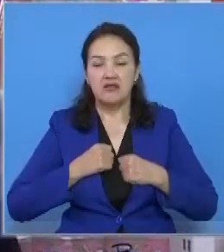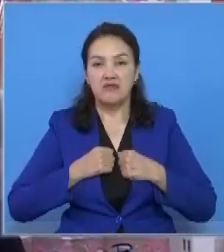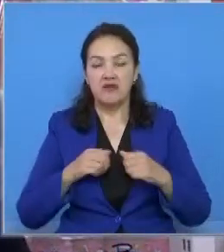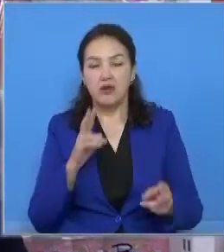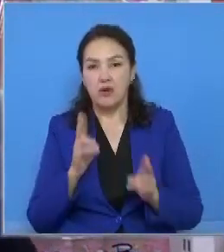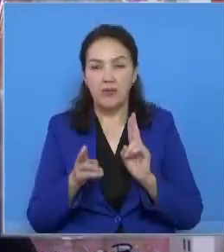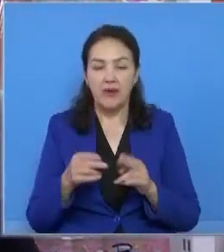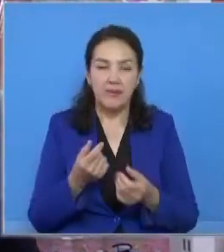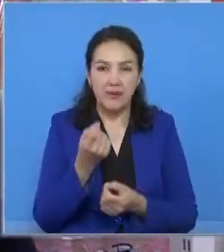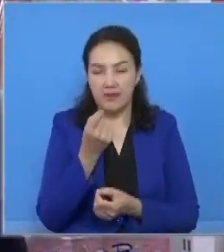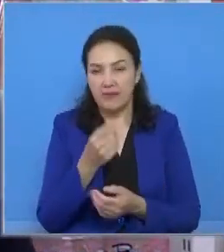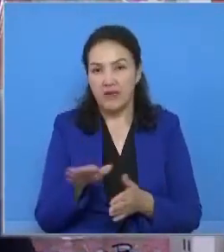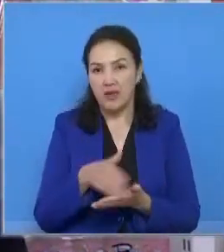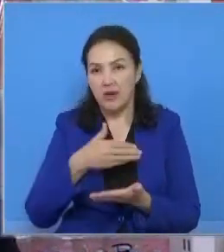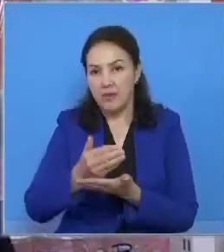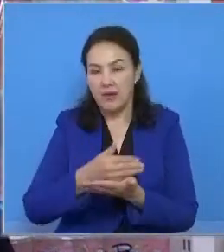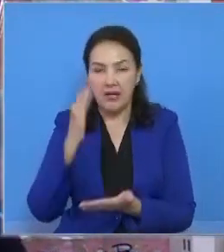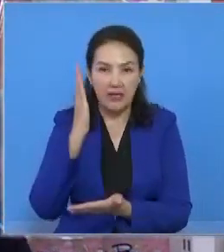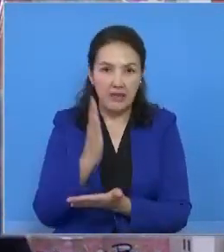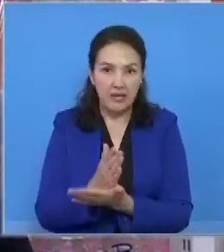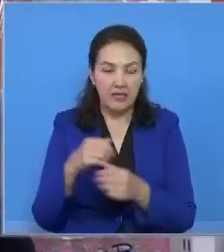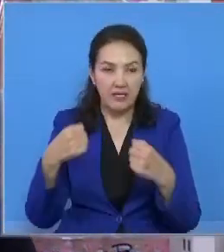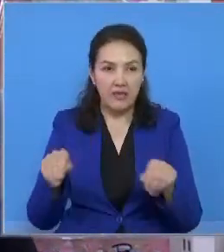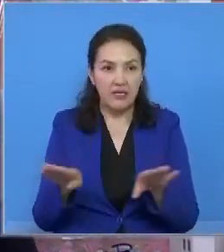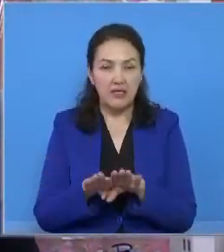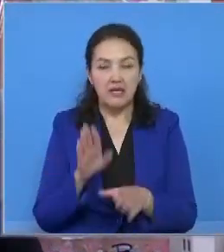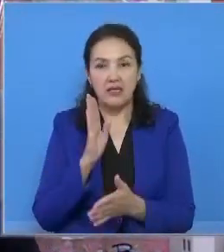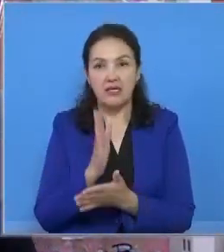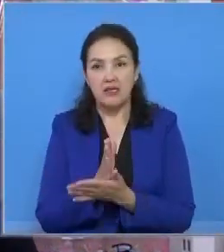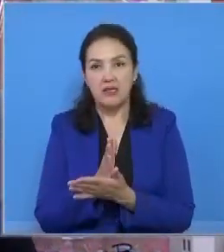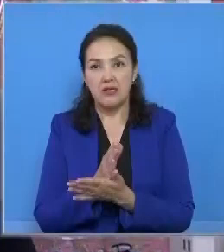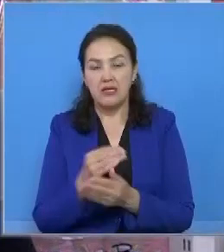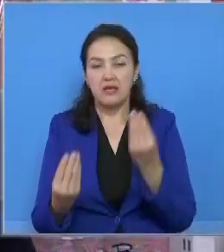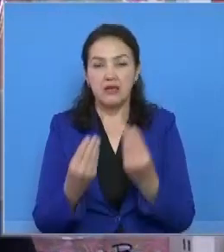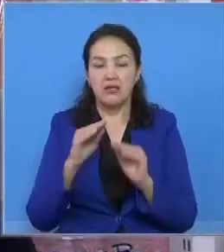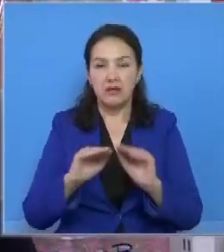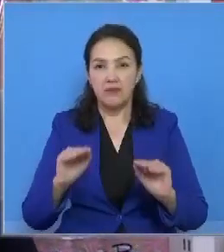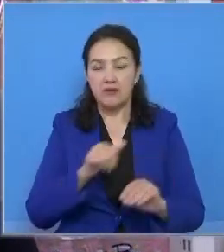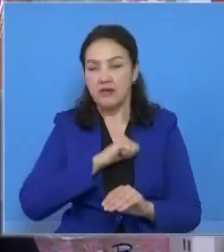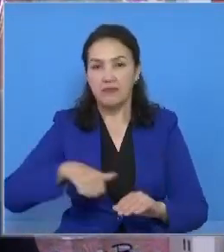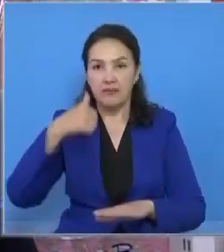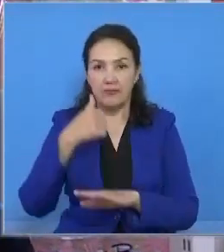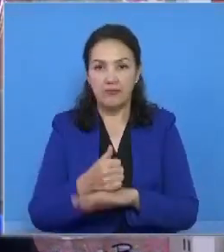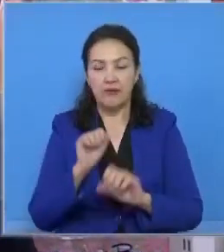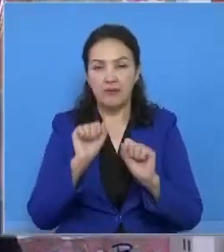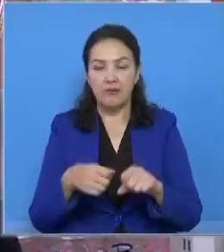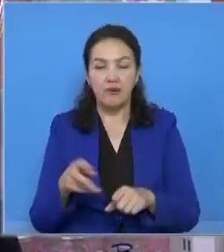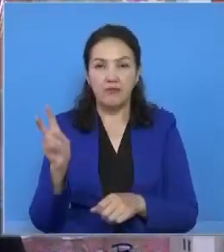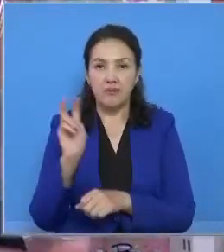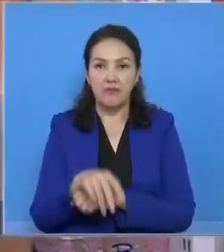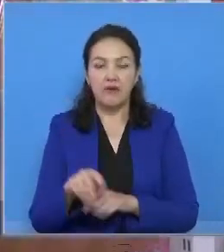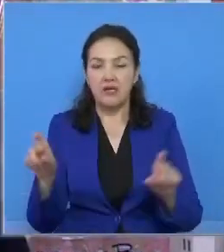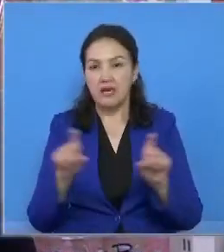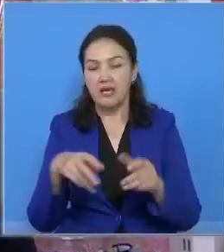кухни, мелочевка, для уборки также есть товары, а также есть еще игрушки для детей. Самое главное, можете прийти в один магазин